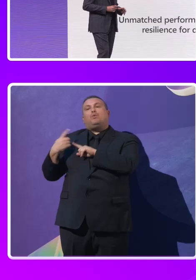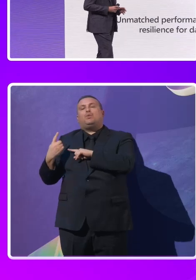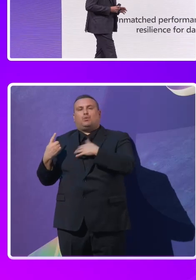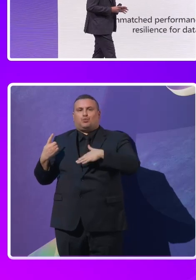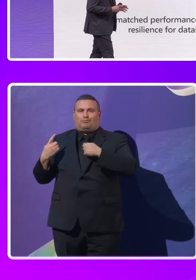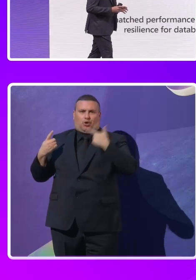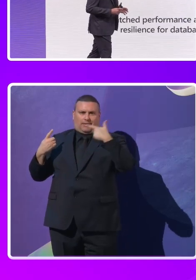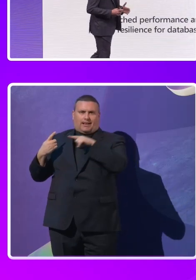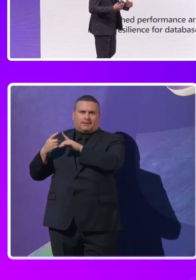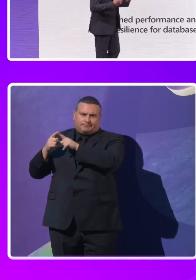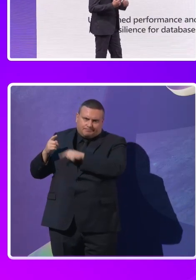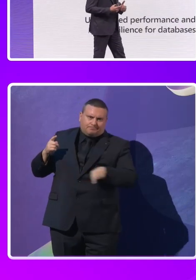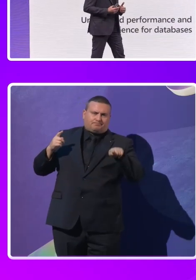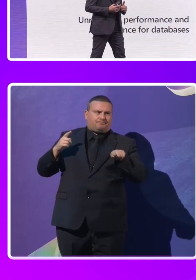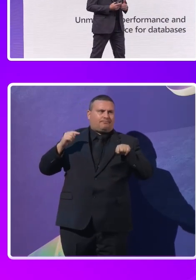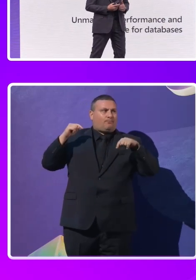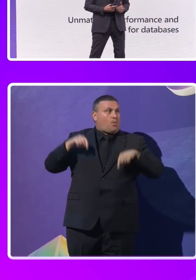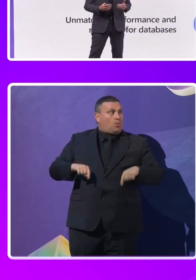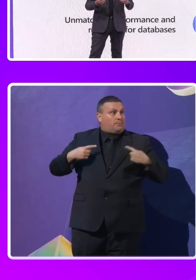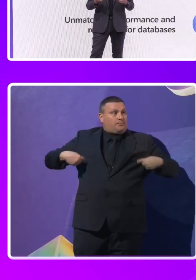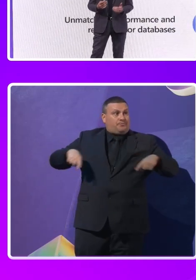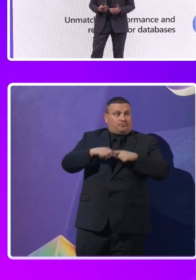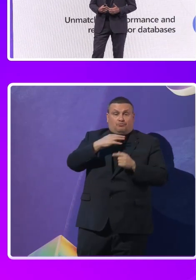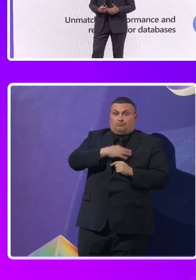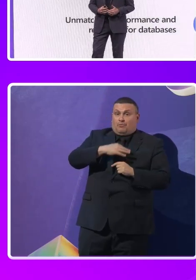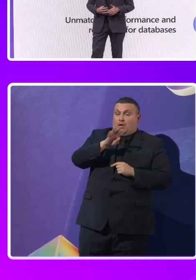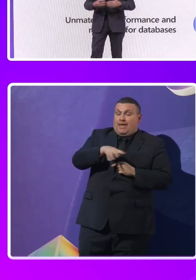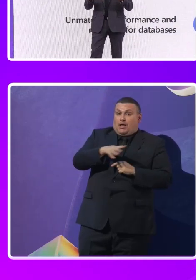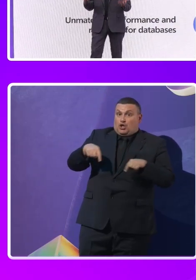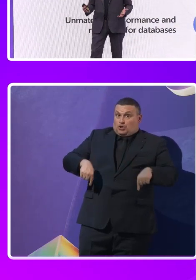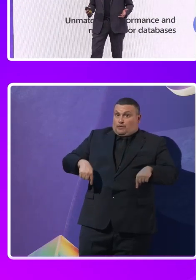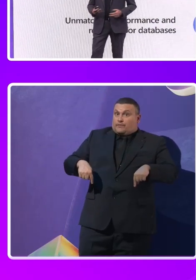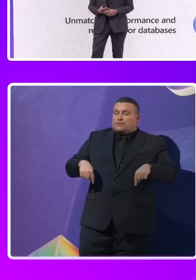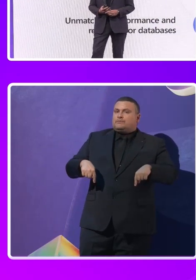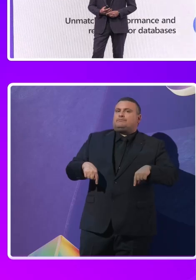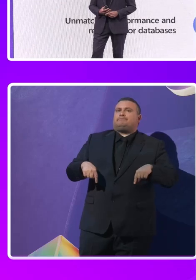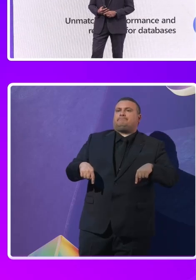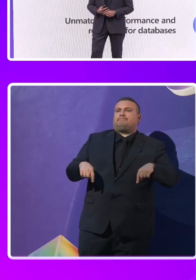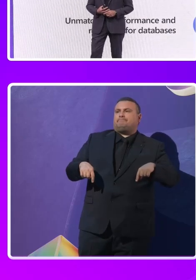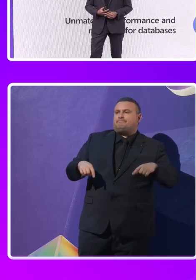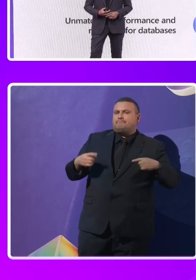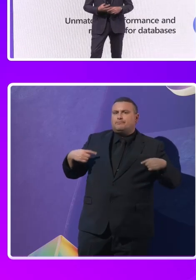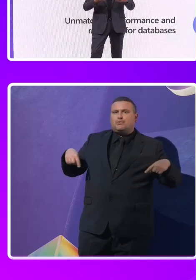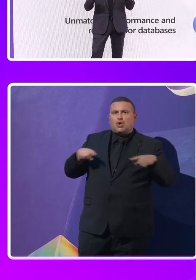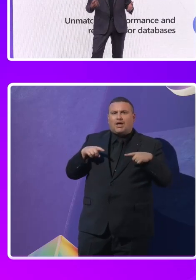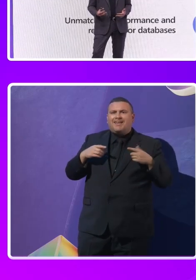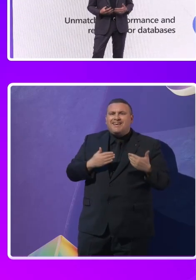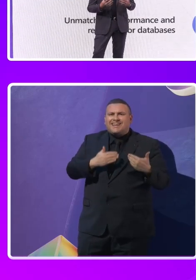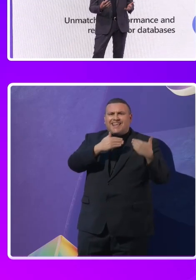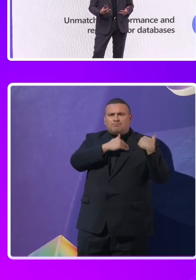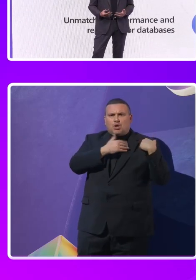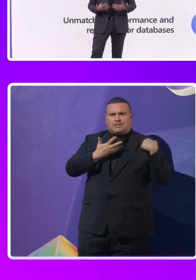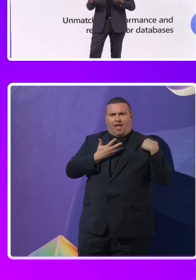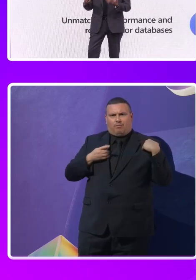qui è che noi come Microsoft abbiamo la responsabilità di creare una tecnologia utilizzando